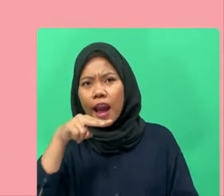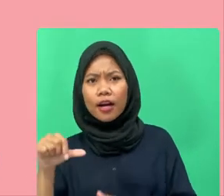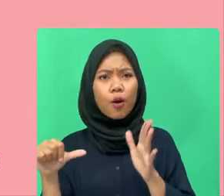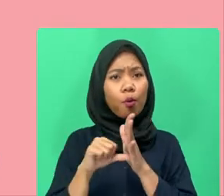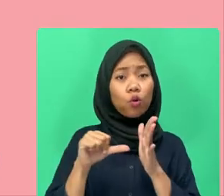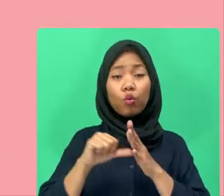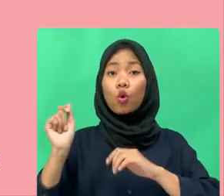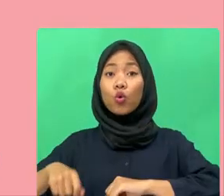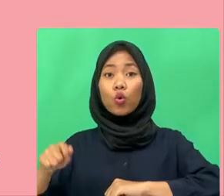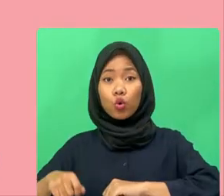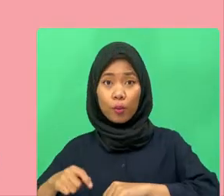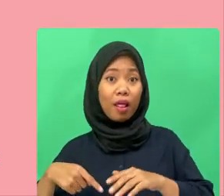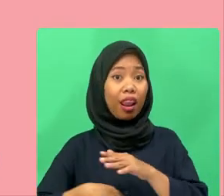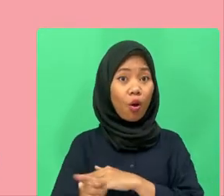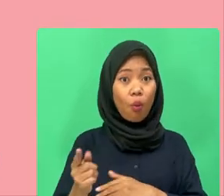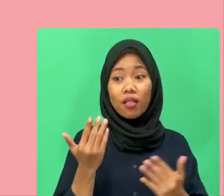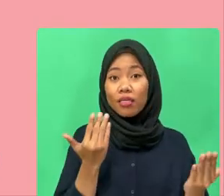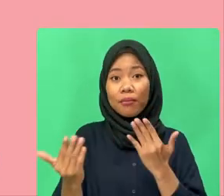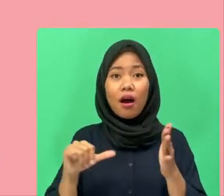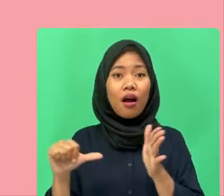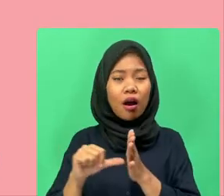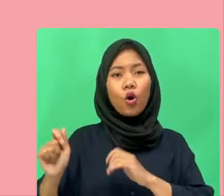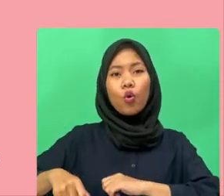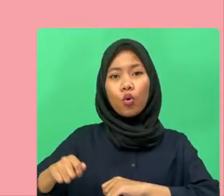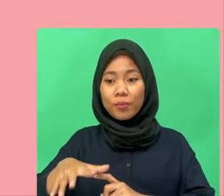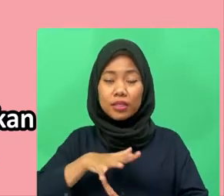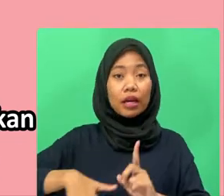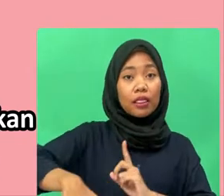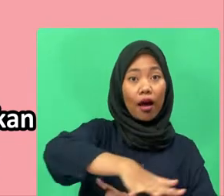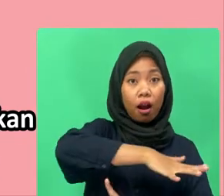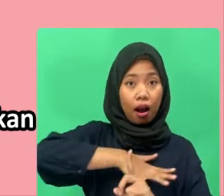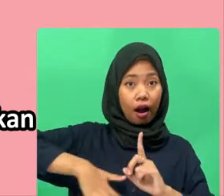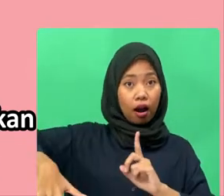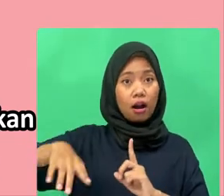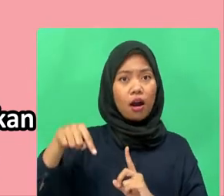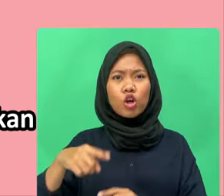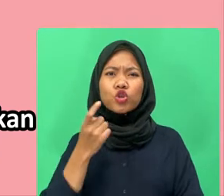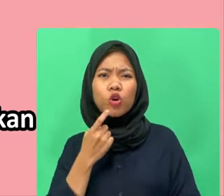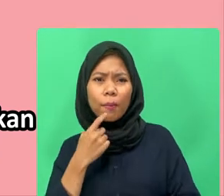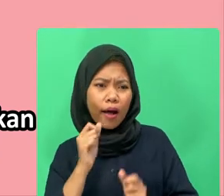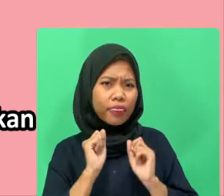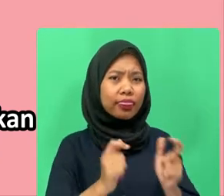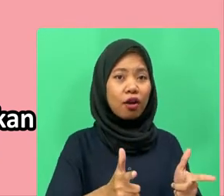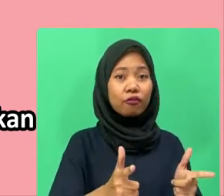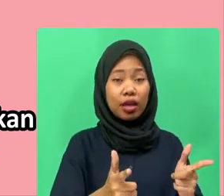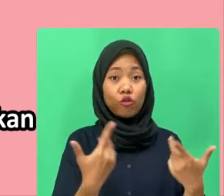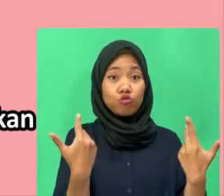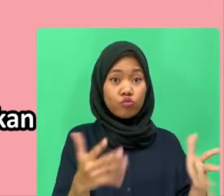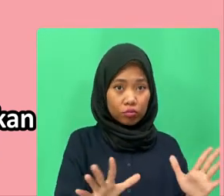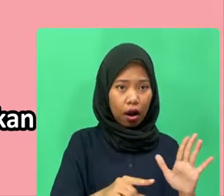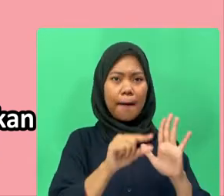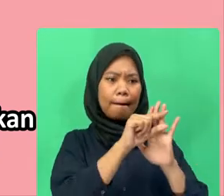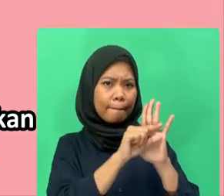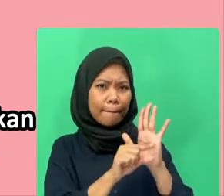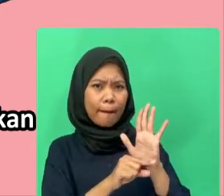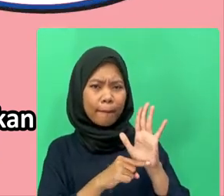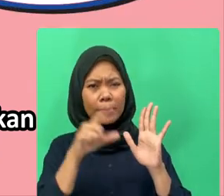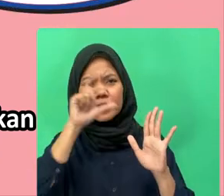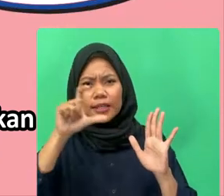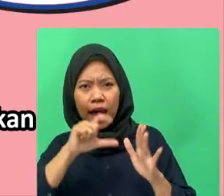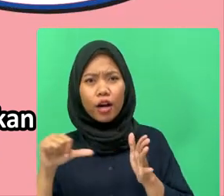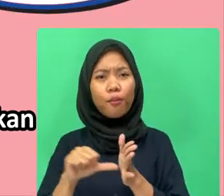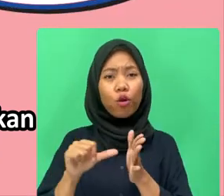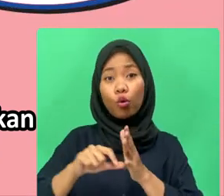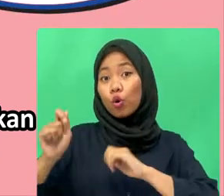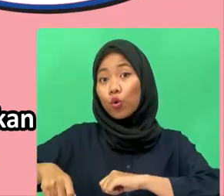mencari keadilan lewat bantuan hukum yang ada di sekitarnya. Justy kemudian mendaftarkan diri dan menggunakan fitur cari jasa